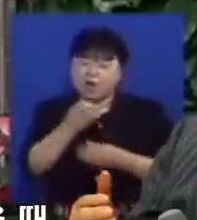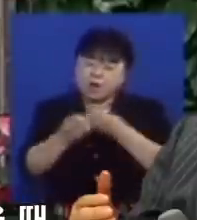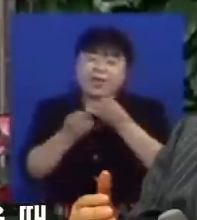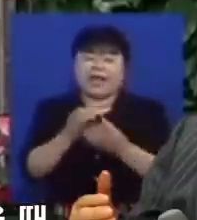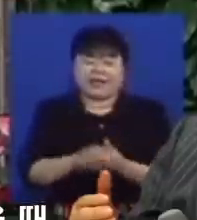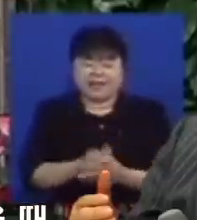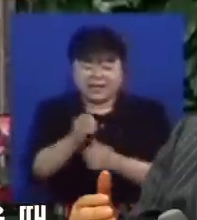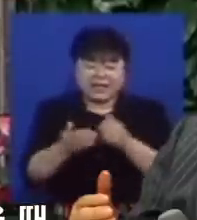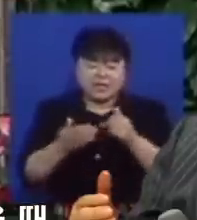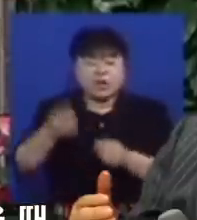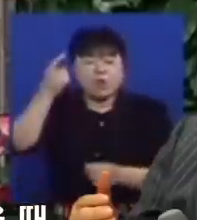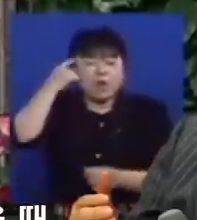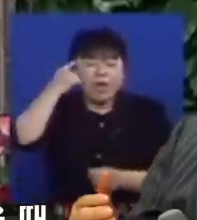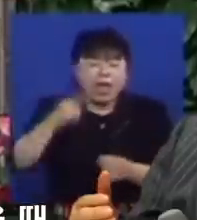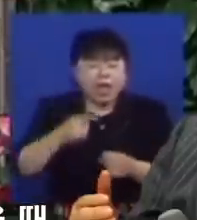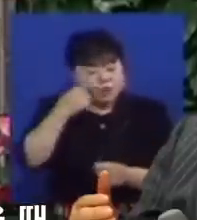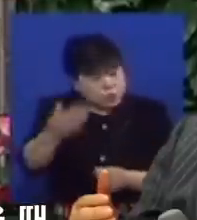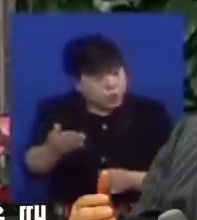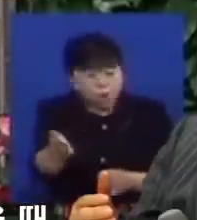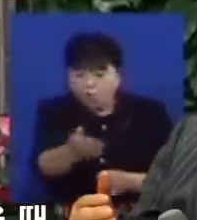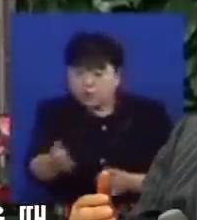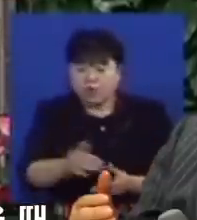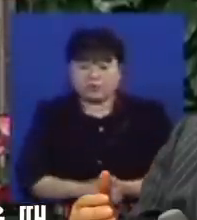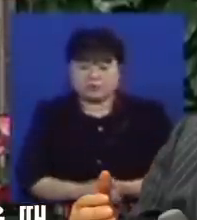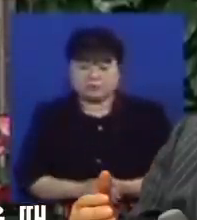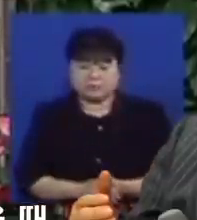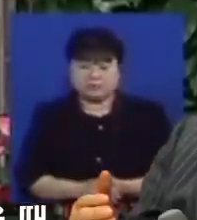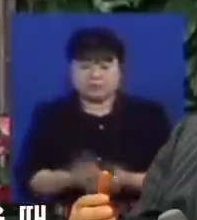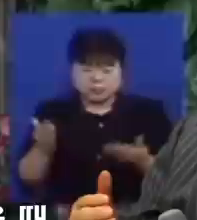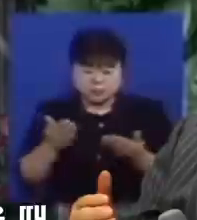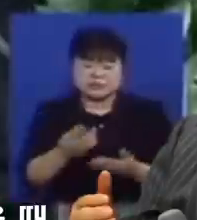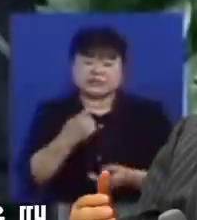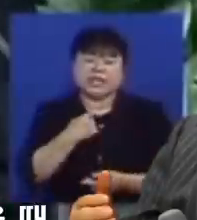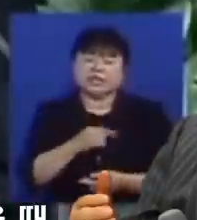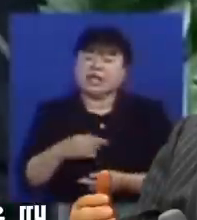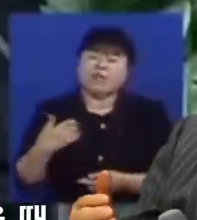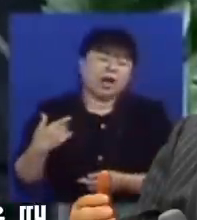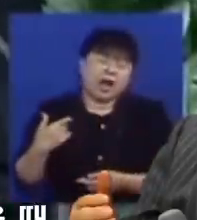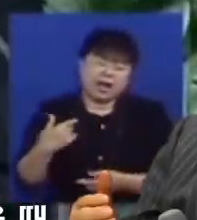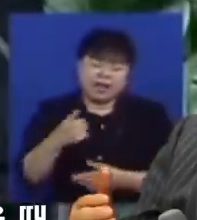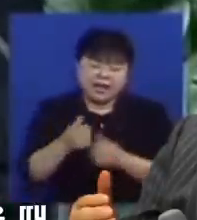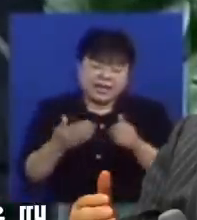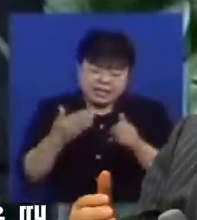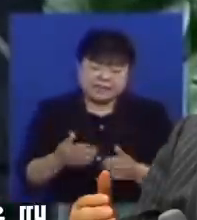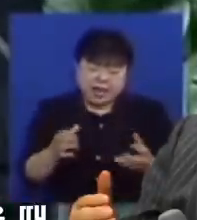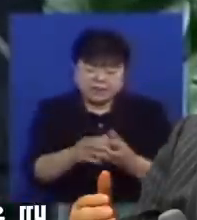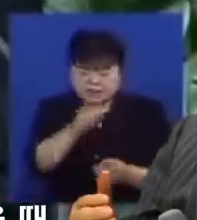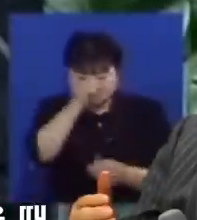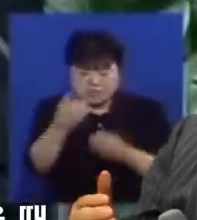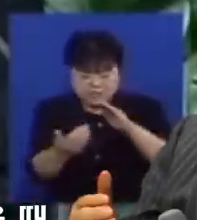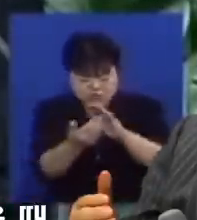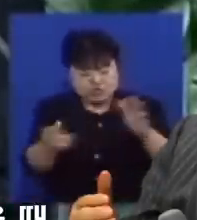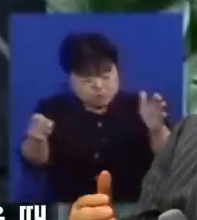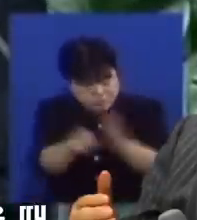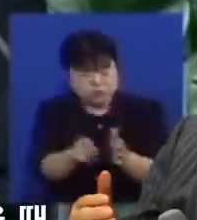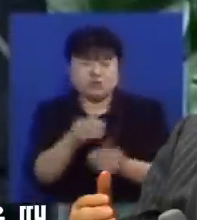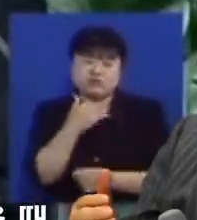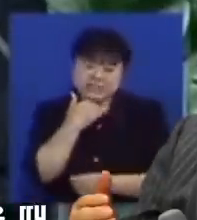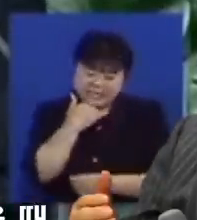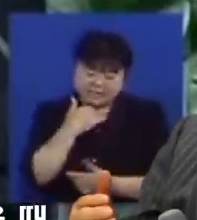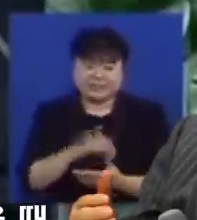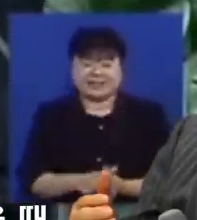그는 하나님께 왜라는 질문을 안 했습니다. 무슨 일 되어도 나는 모릅니다. 하나님이 합동하여 선을 이룰 줄 믿고